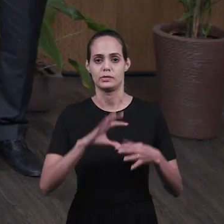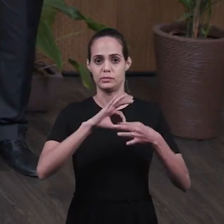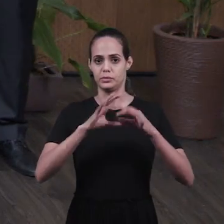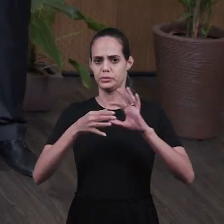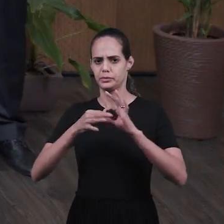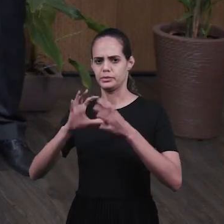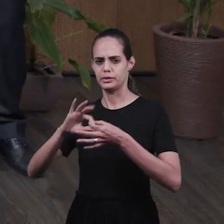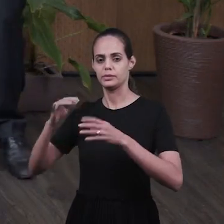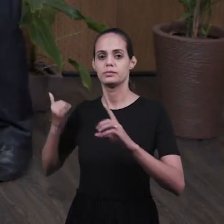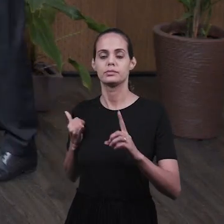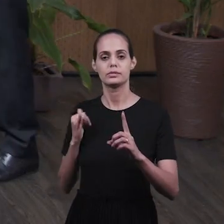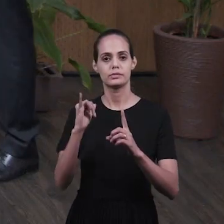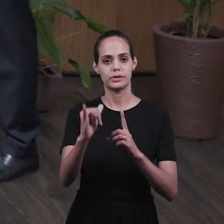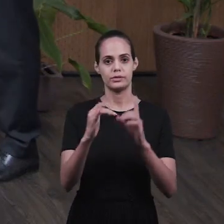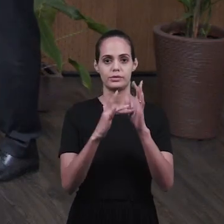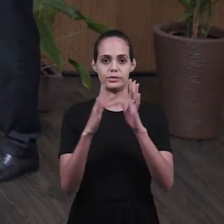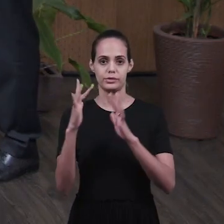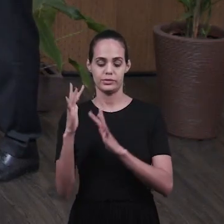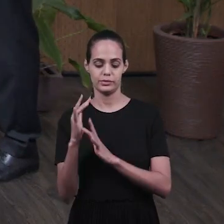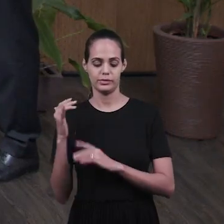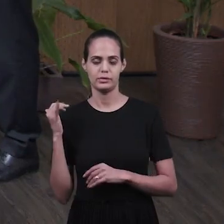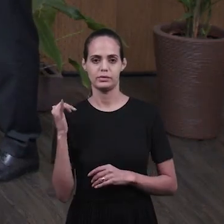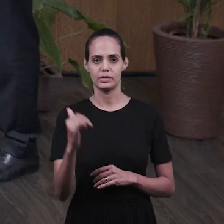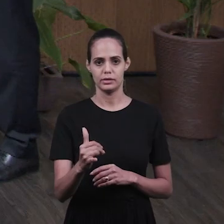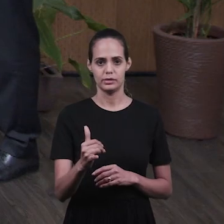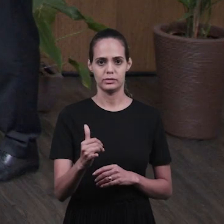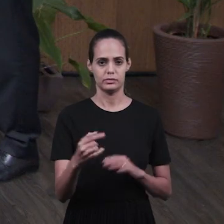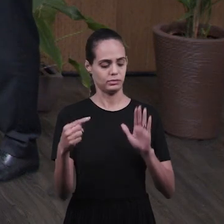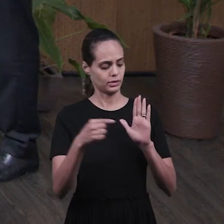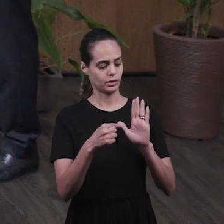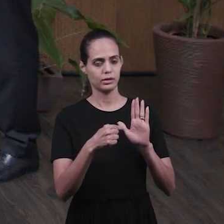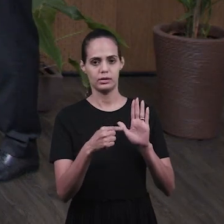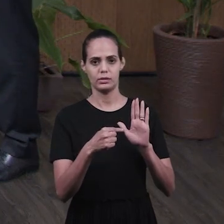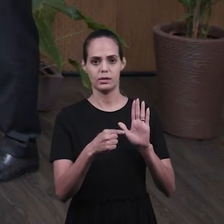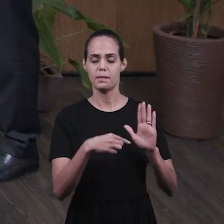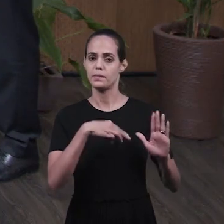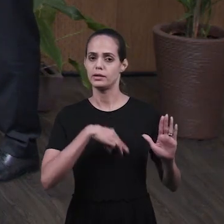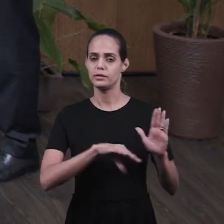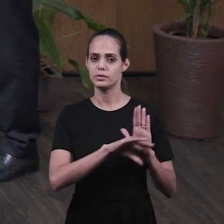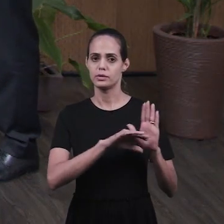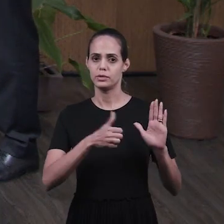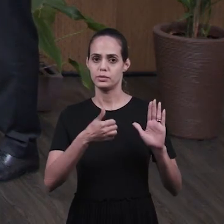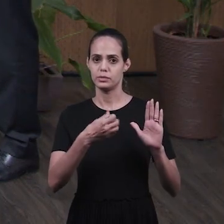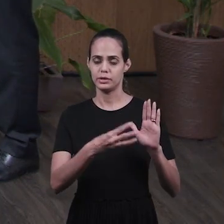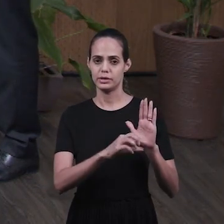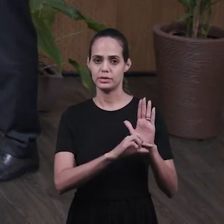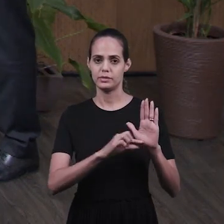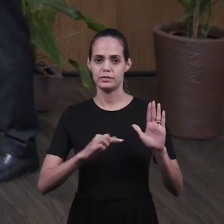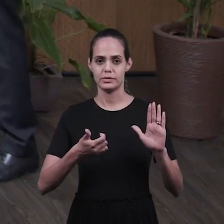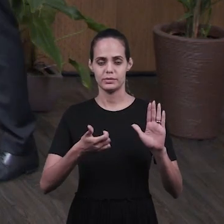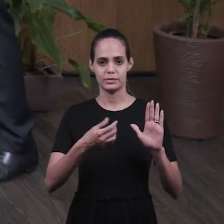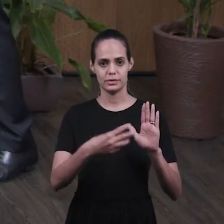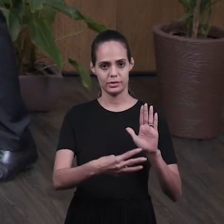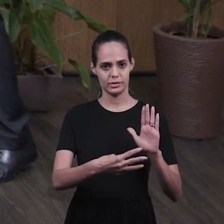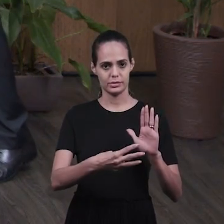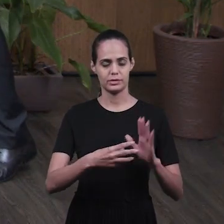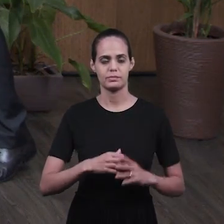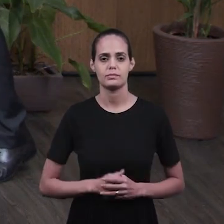prophétique de ce qu'il était en train de dire, qui se trouve ici dans le texte, Matthieu 13,